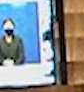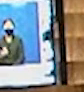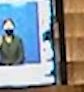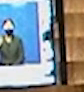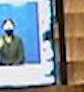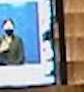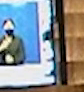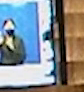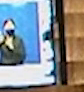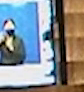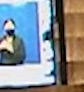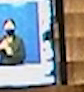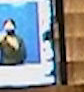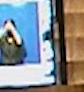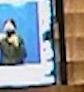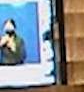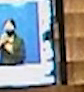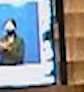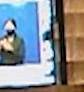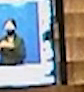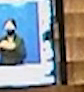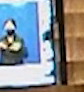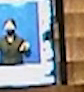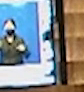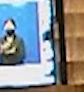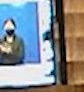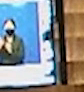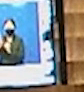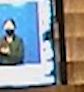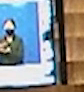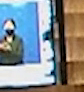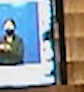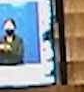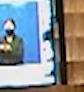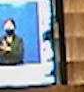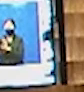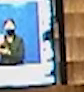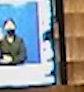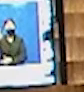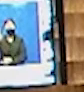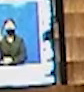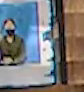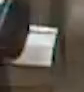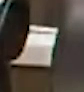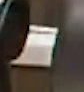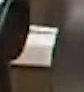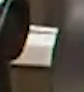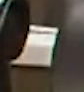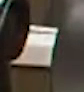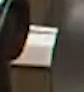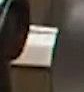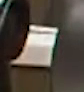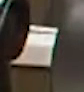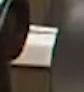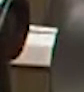าใช้เวทีงบประมาณของประชาชนเป็นการหาเสียงจากพรรคฝ่ายค้านใหม่ที่ยังไม่มีโอกาสเป็นรัฐบาลก็อยากจะขอ